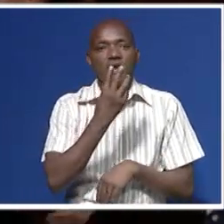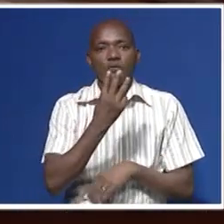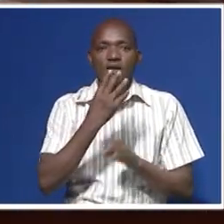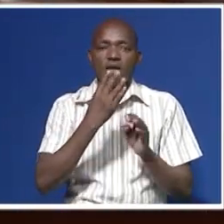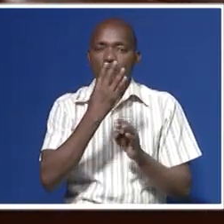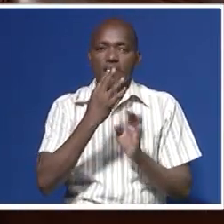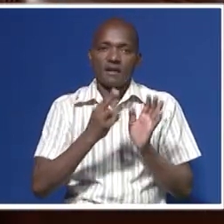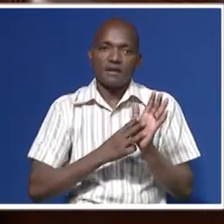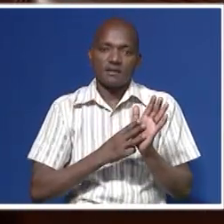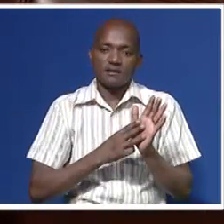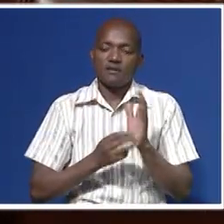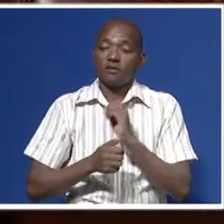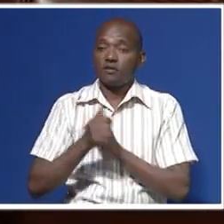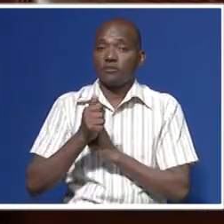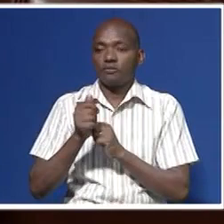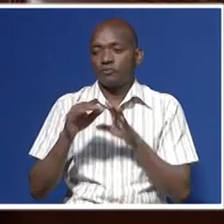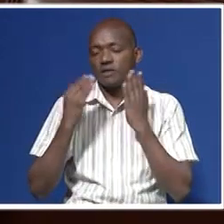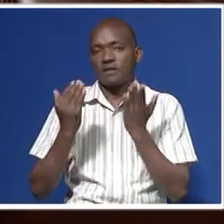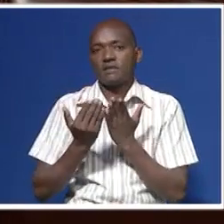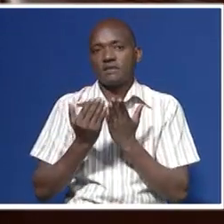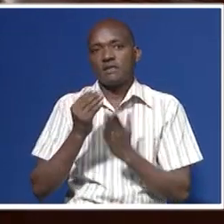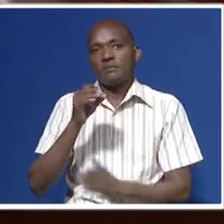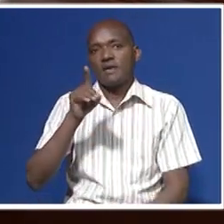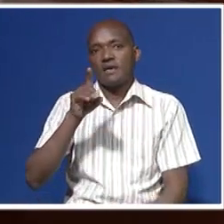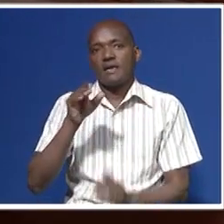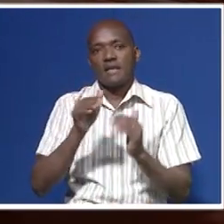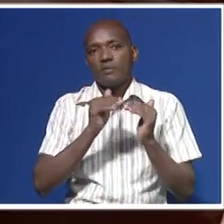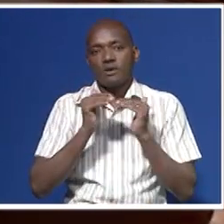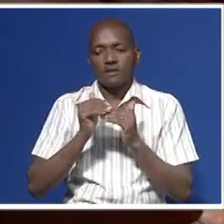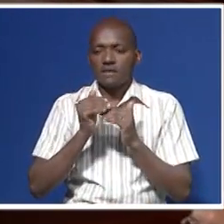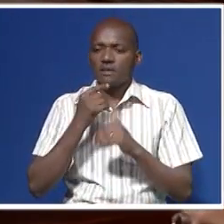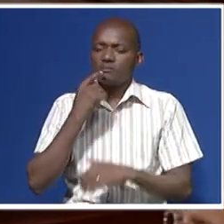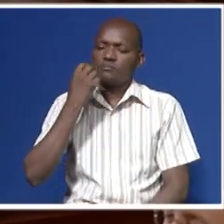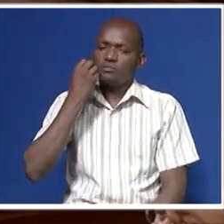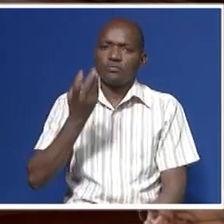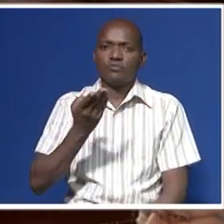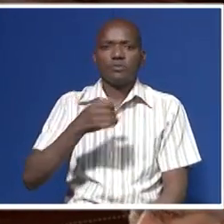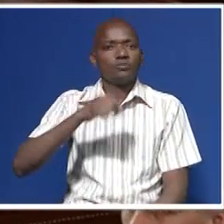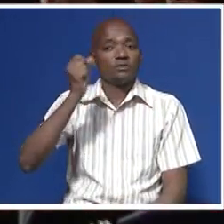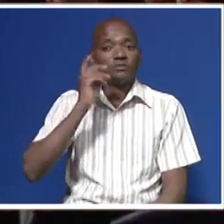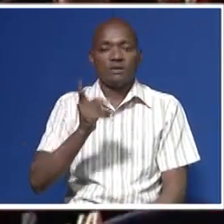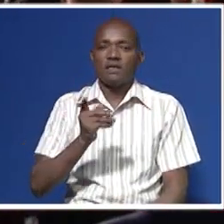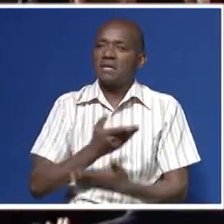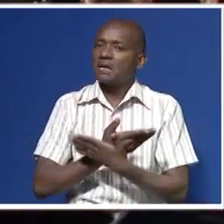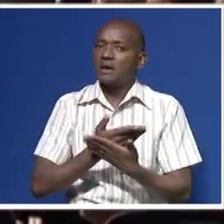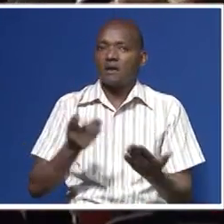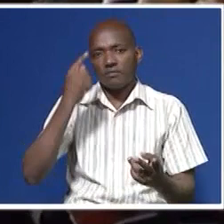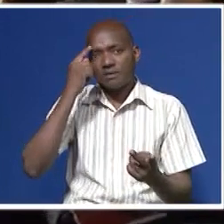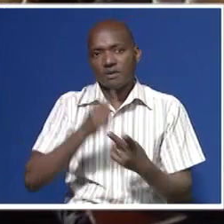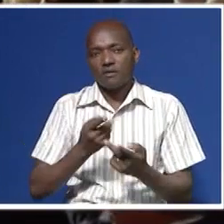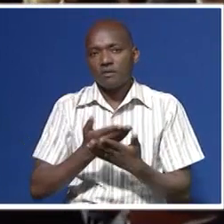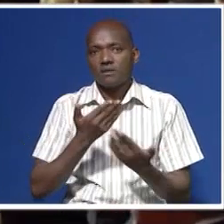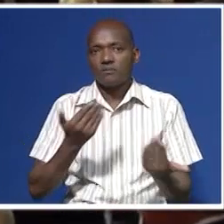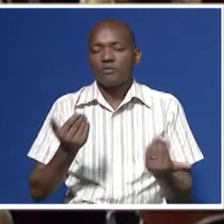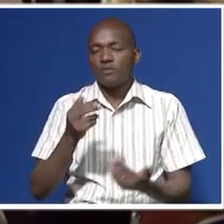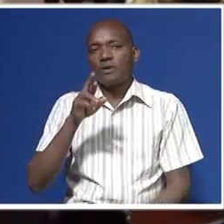Kiongozi wa maseneta wa chama cha Democrat amepuuza ushindi wa Trump akisema hauna maana kwa sababu wa Republican walikataa